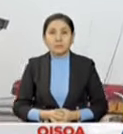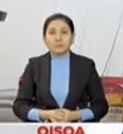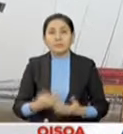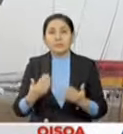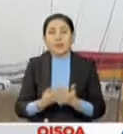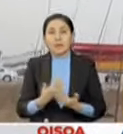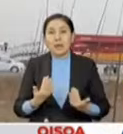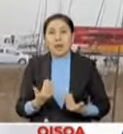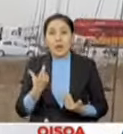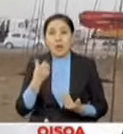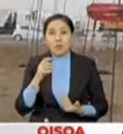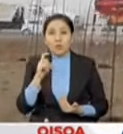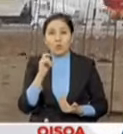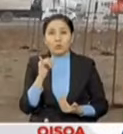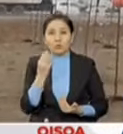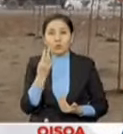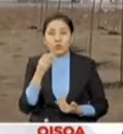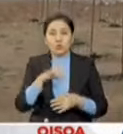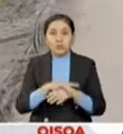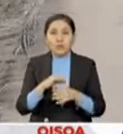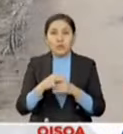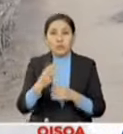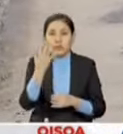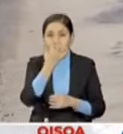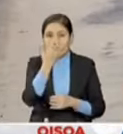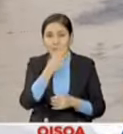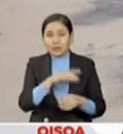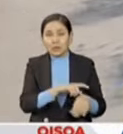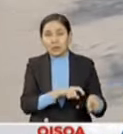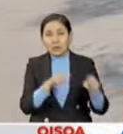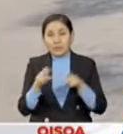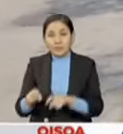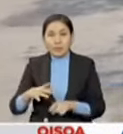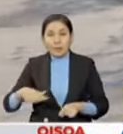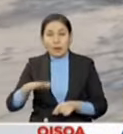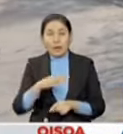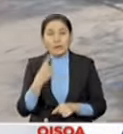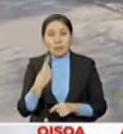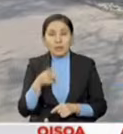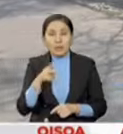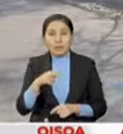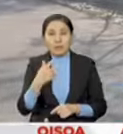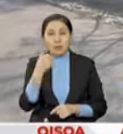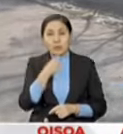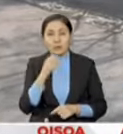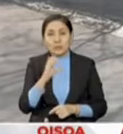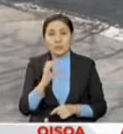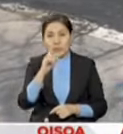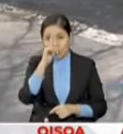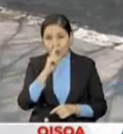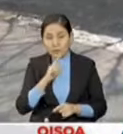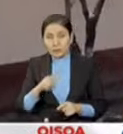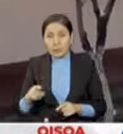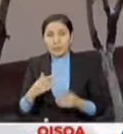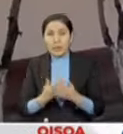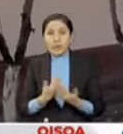Yangi hayot tumani Xushnud mahallasi Toshkent viloyati Zangiota tumanidan Toshkent shahriga o'tgan mahallalardan biri. 2023 yilning sentyabr oyida Yangi